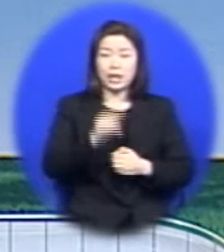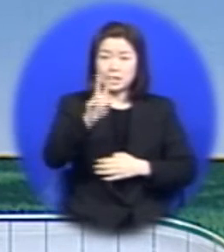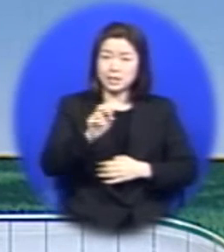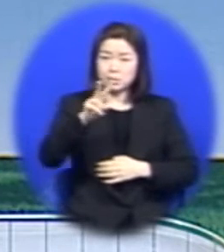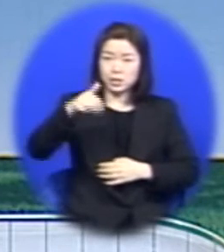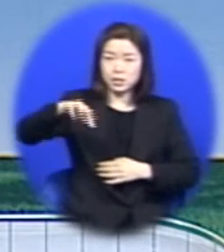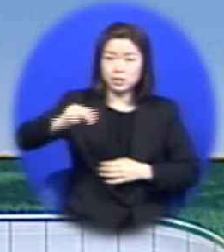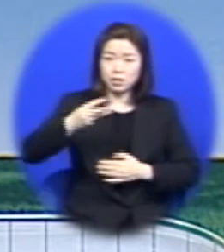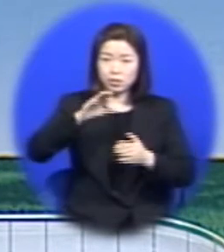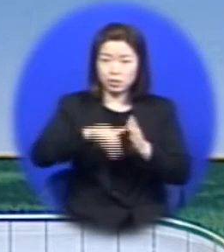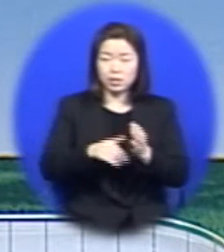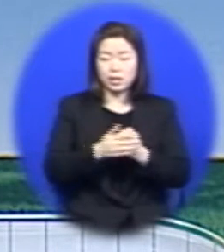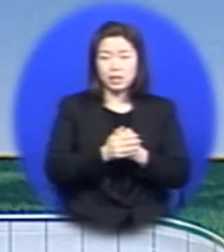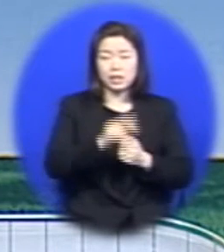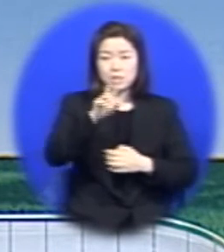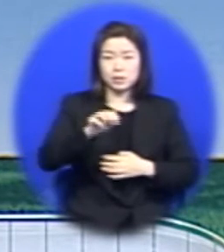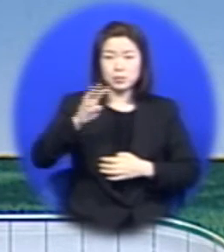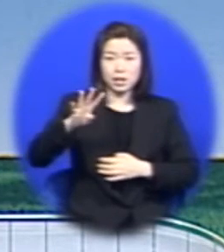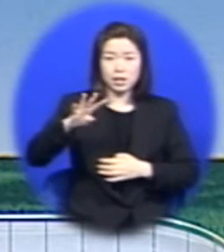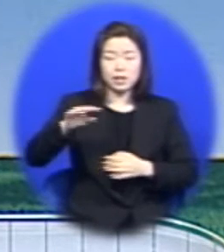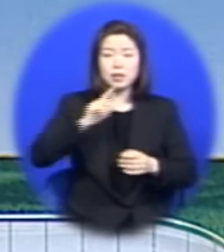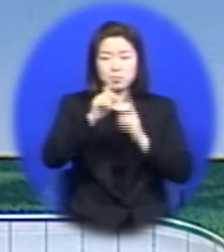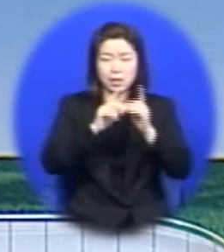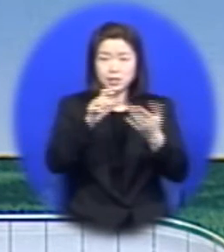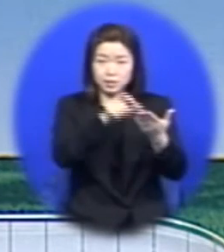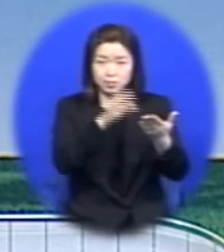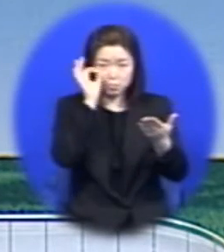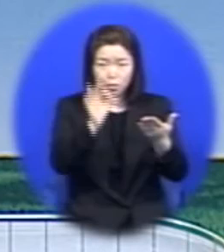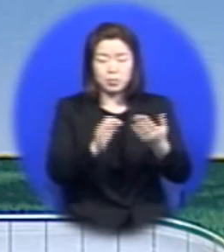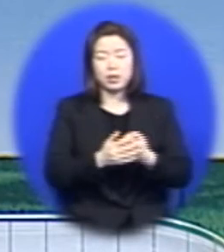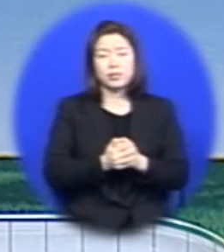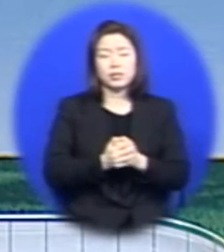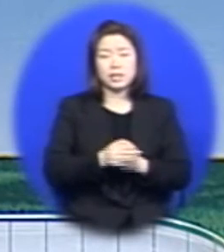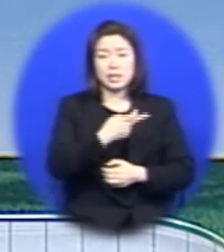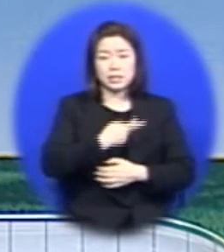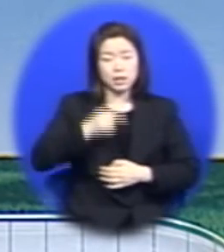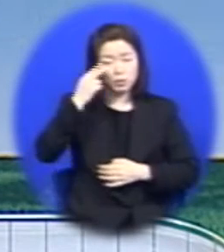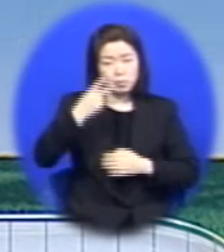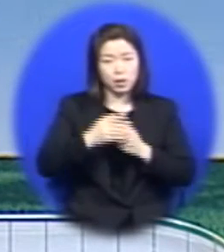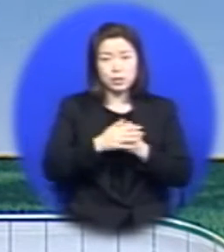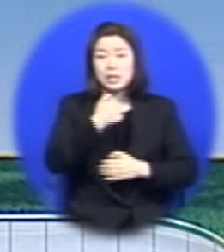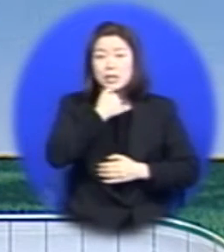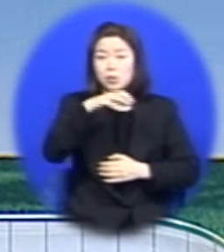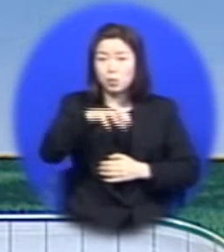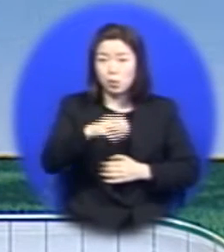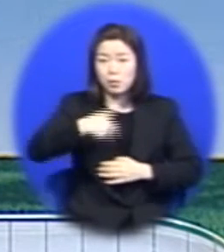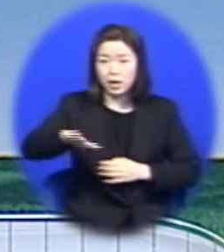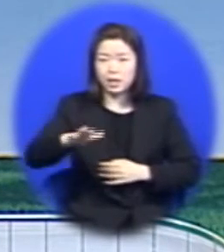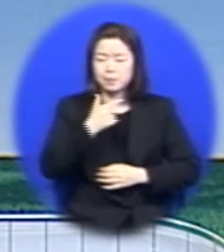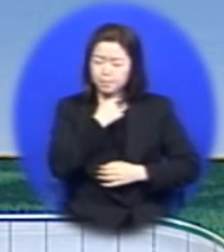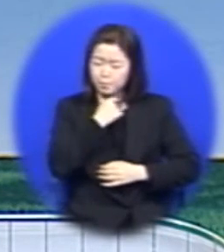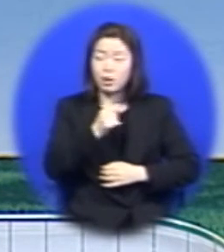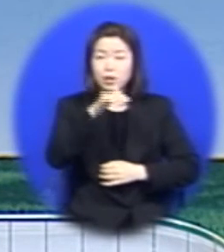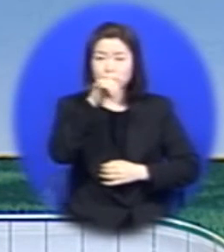22절에서 24절 말씀에 보면 사도 바울은 로마로 가고자 갈망하고